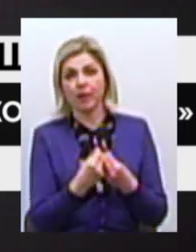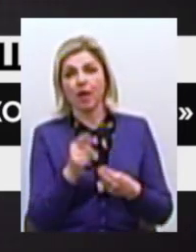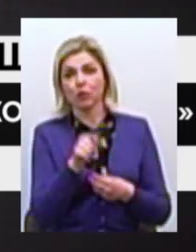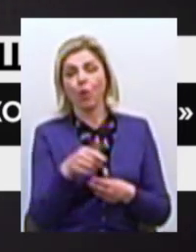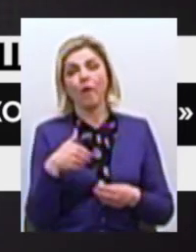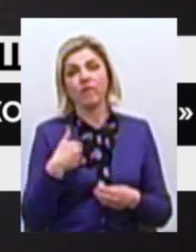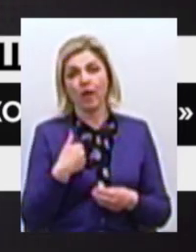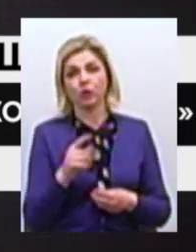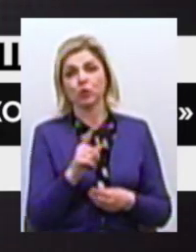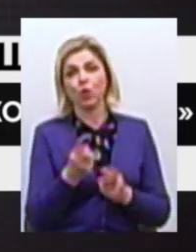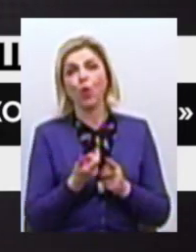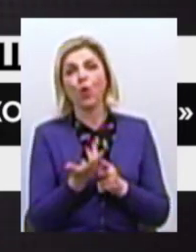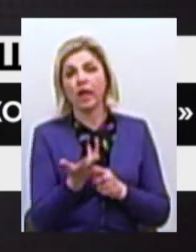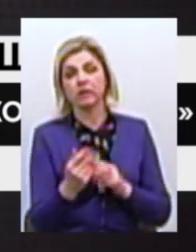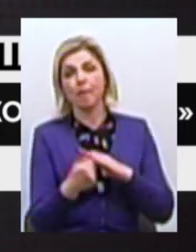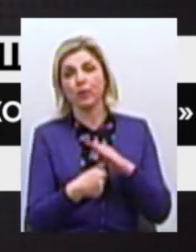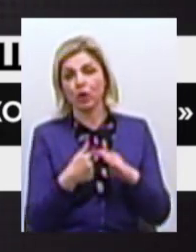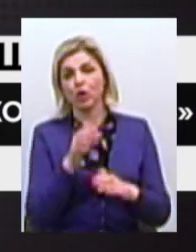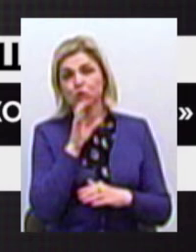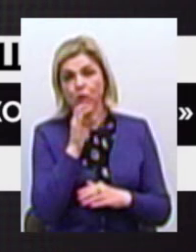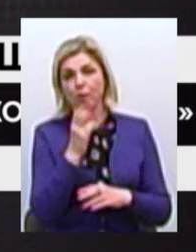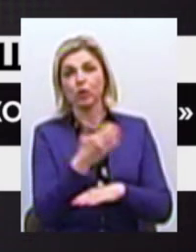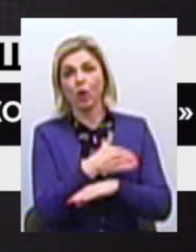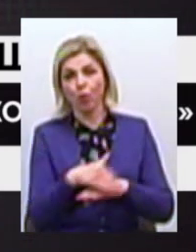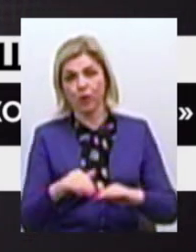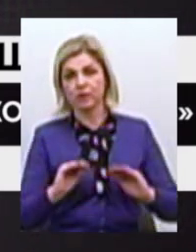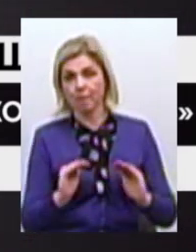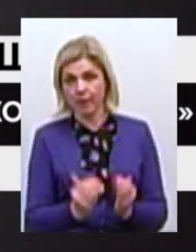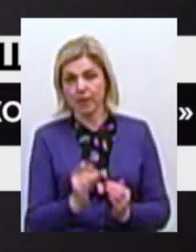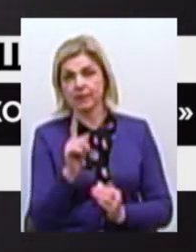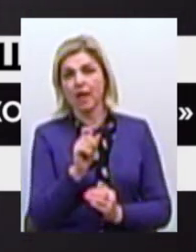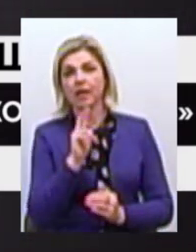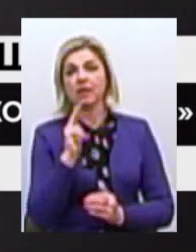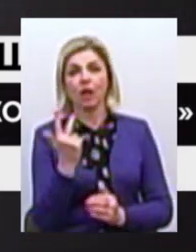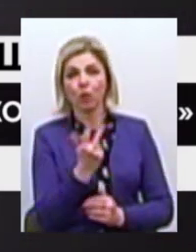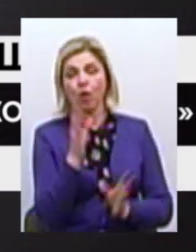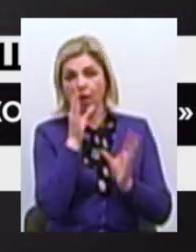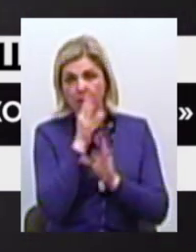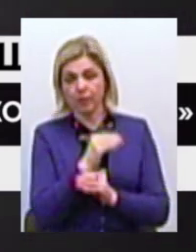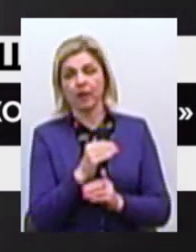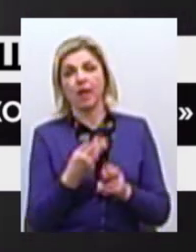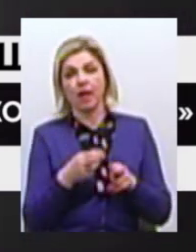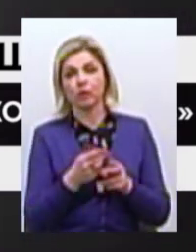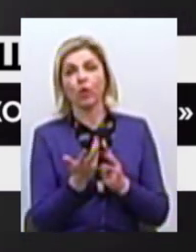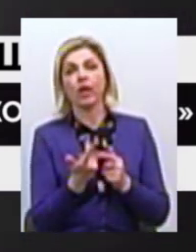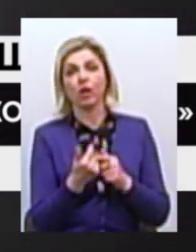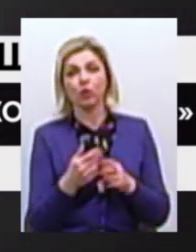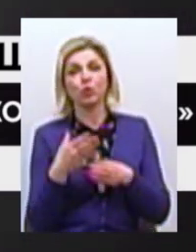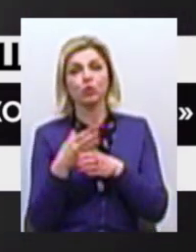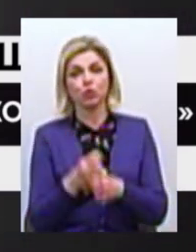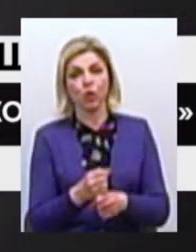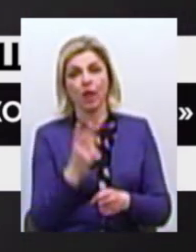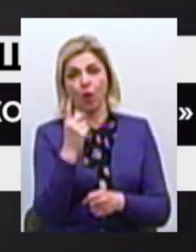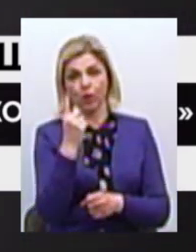що кількість безпритульних собак на вулицях міста зменшується. І за 3 роки нам вдалося цю кількість скоротити на